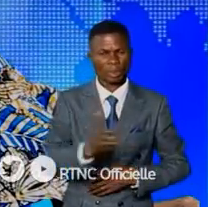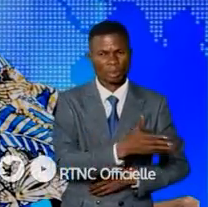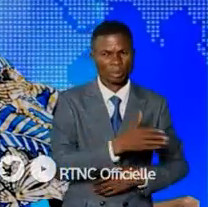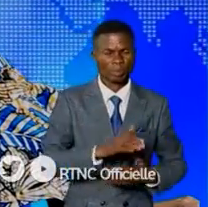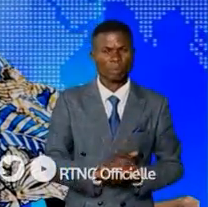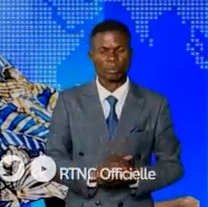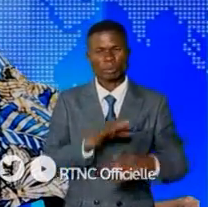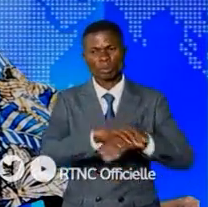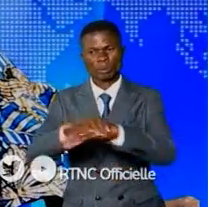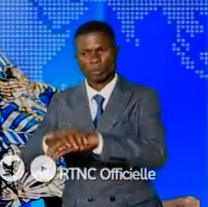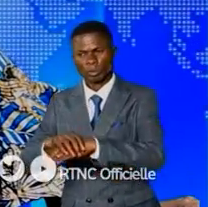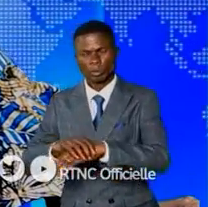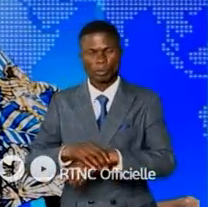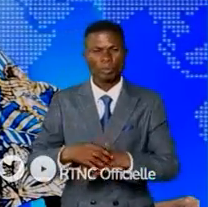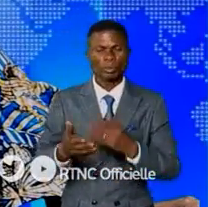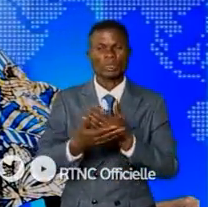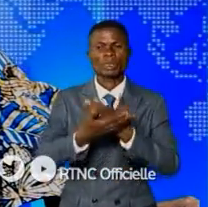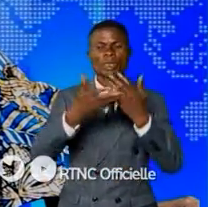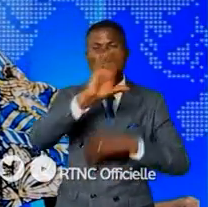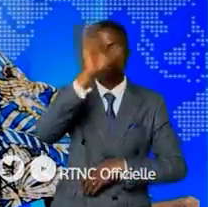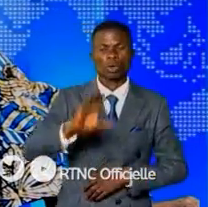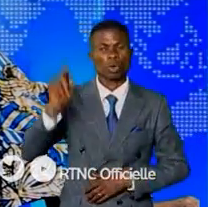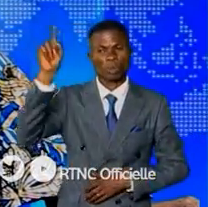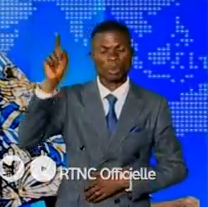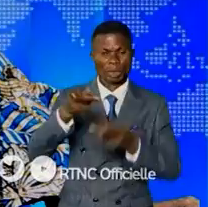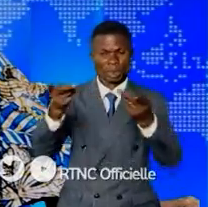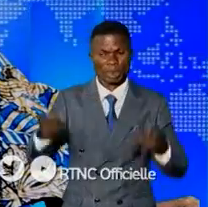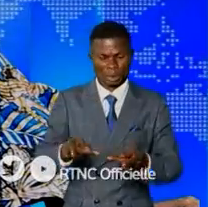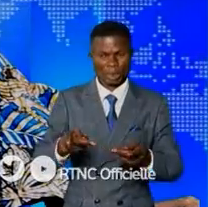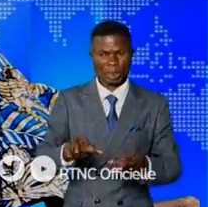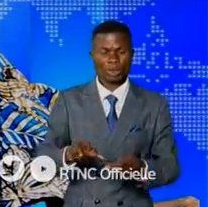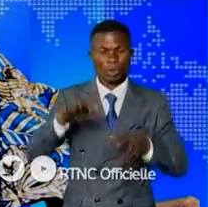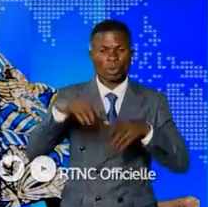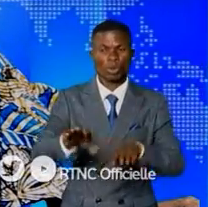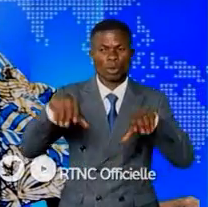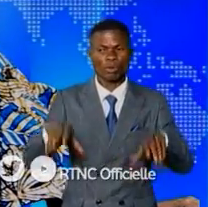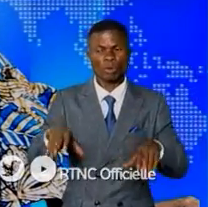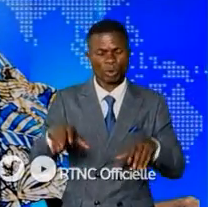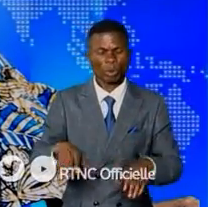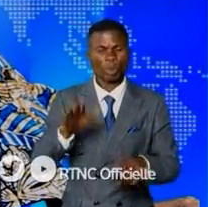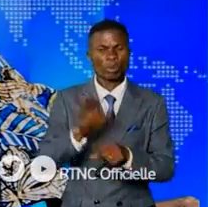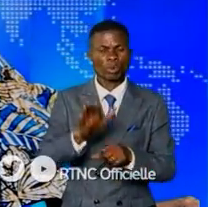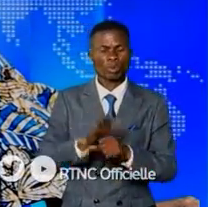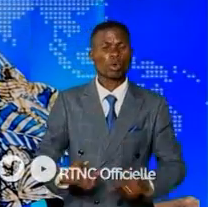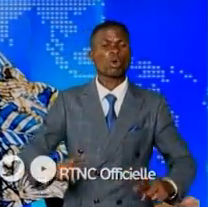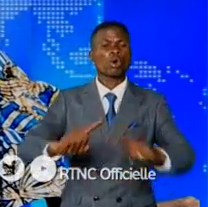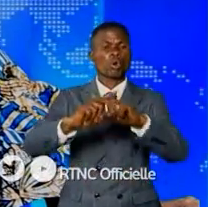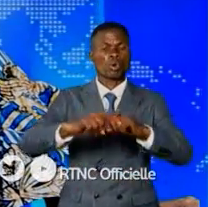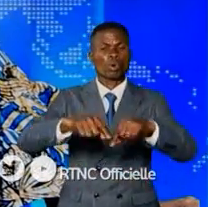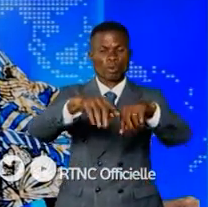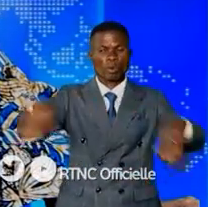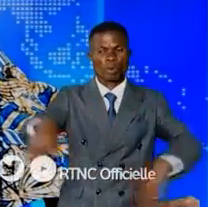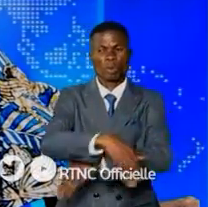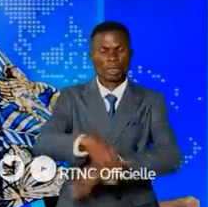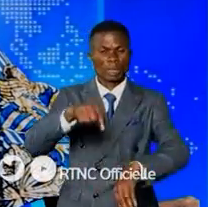Allez, je vous amène dans la baie de Ngaliema. Cet espace qui constitue la zone de recul du fleuve Congo suscite de nombreux conflits fonciers. Et le